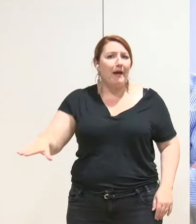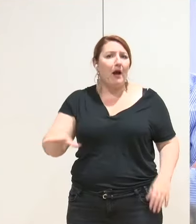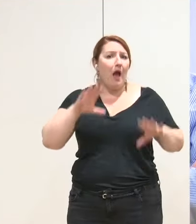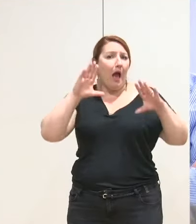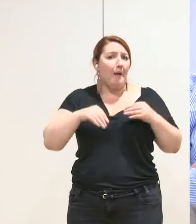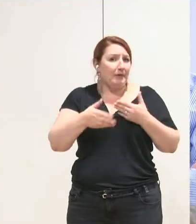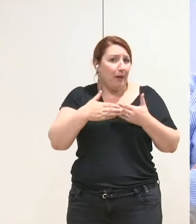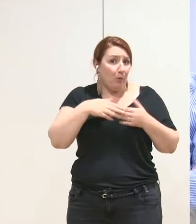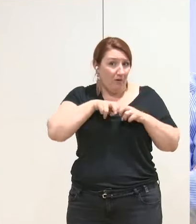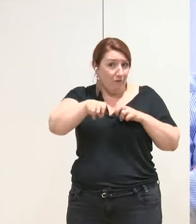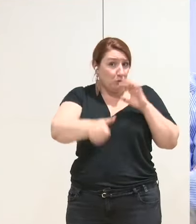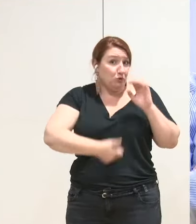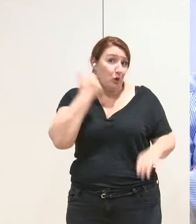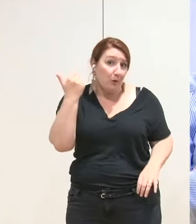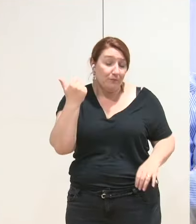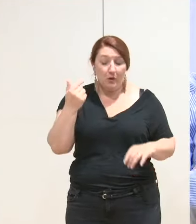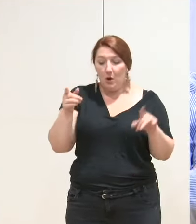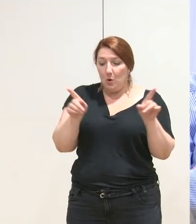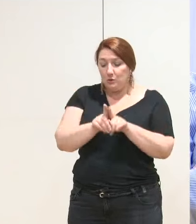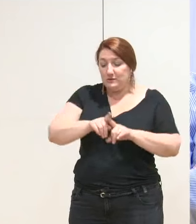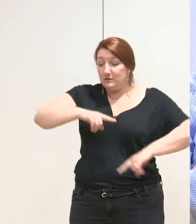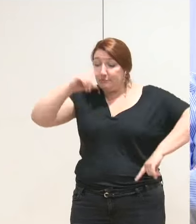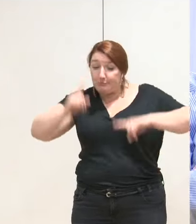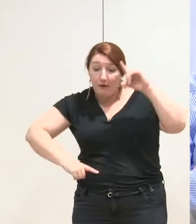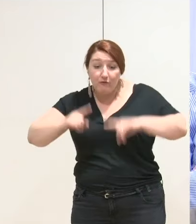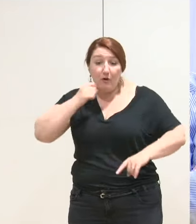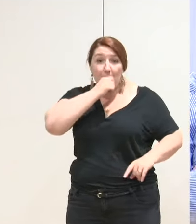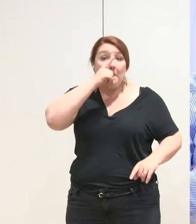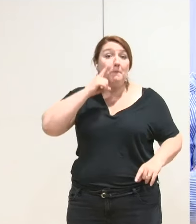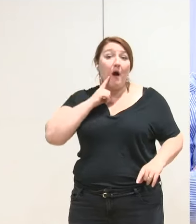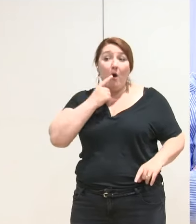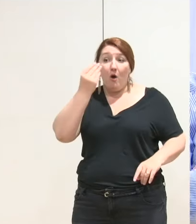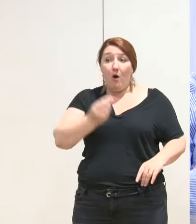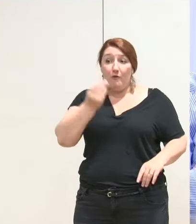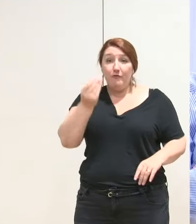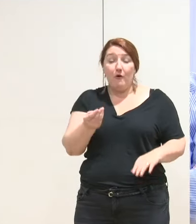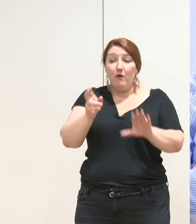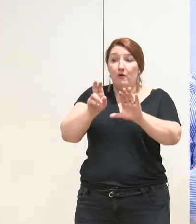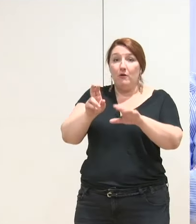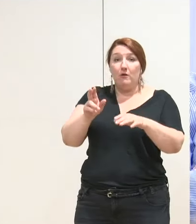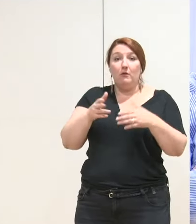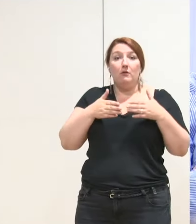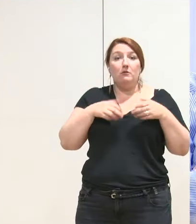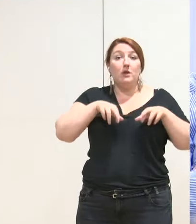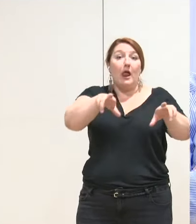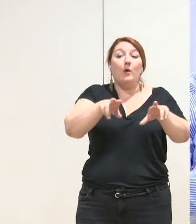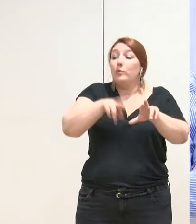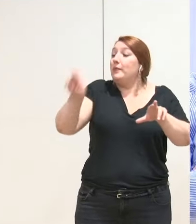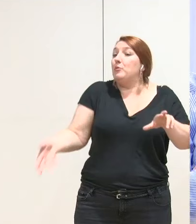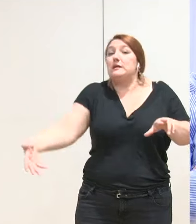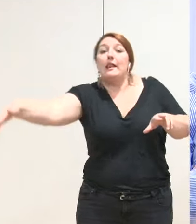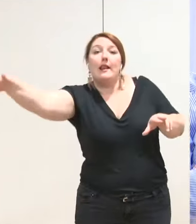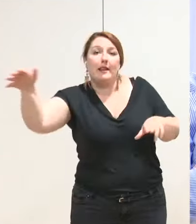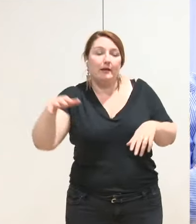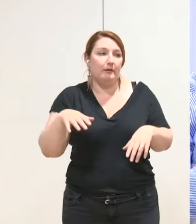seul et puis la vie des gens font que parfois ben on il y a des parents qui déposent leur enfant au coin de la rue un peu vite toujours est-il que la